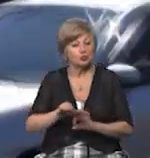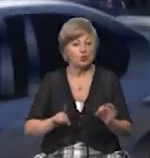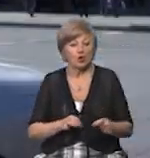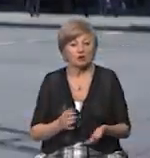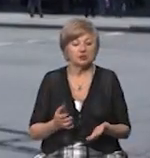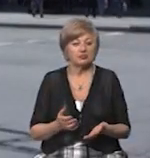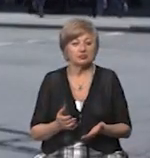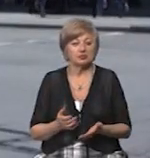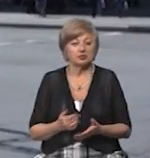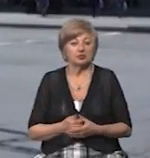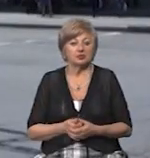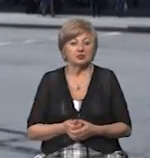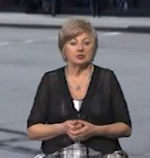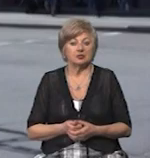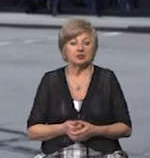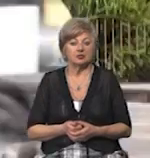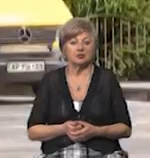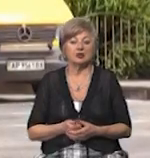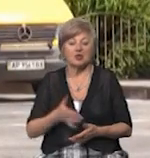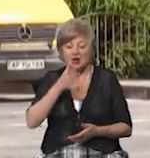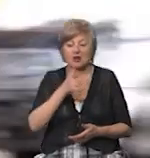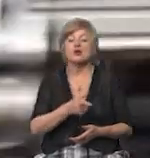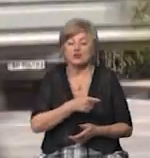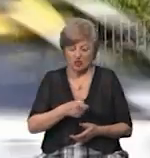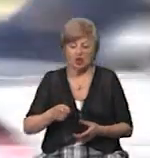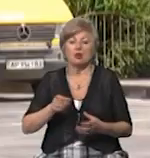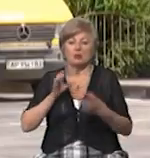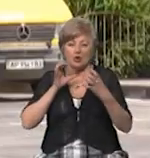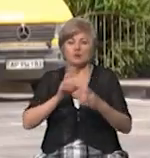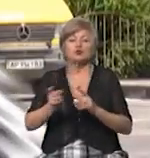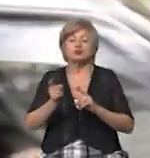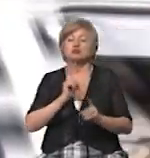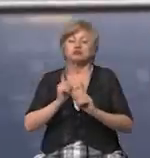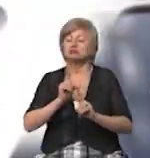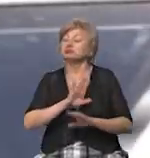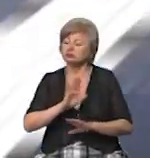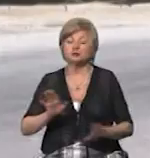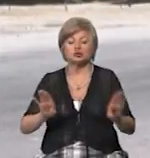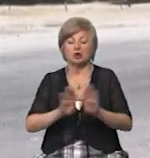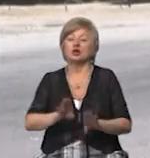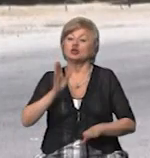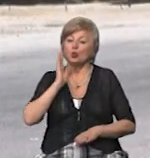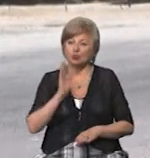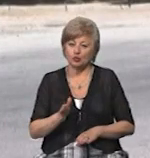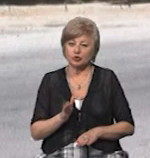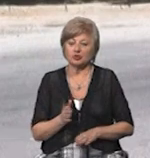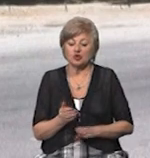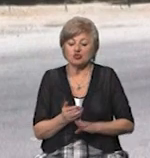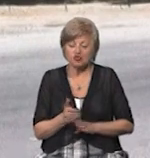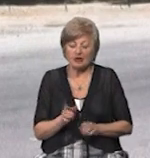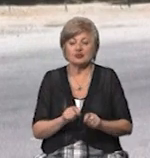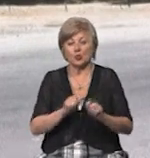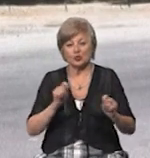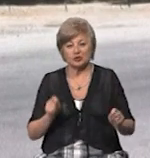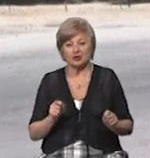місяців. І весь цей час транспорт буде закритий. Так, частинами відкривати не можна, тому що об'єкт